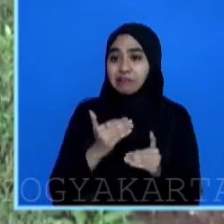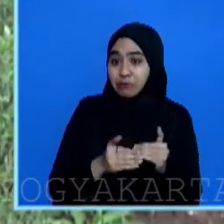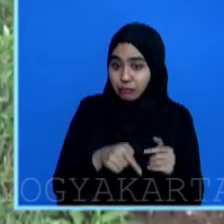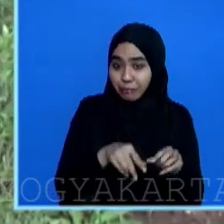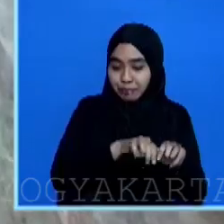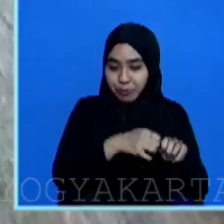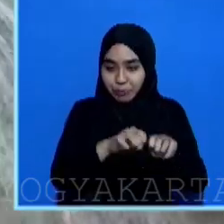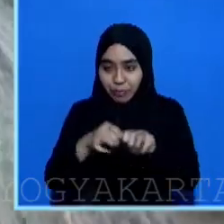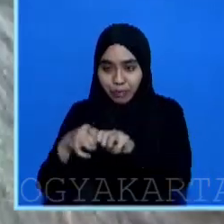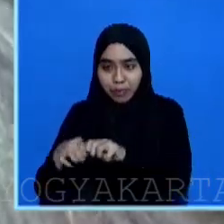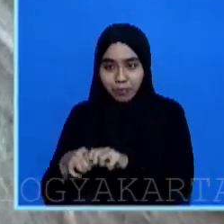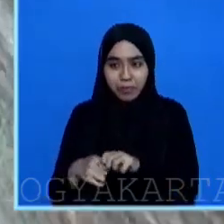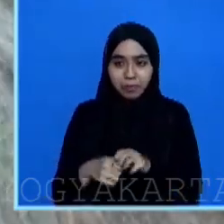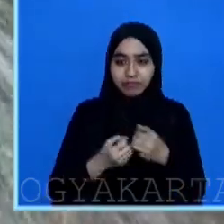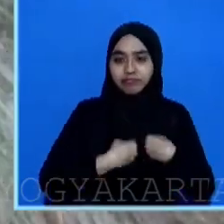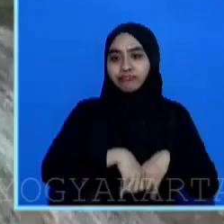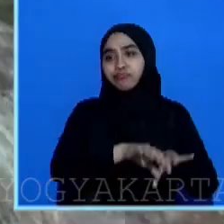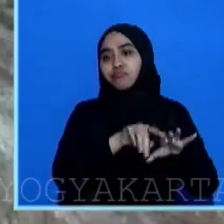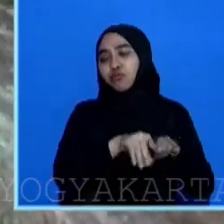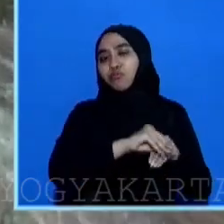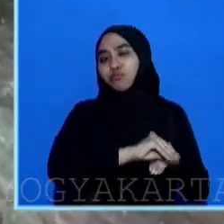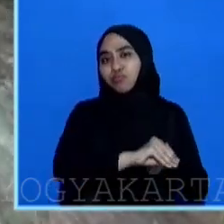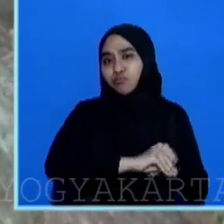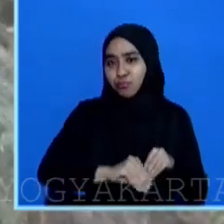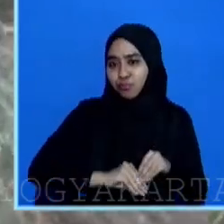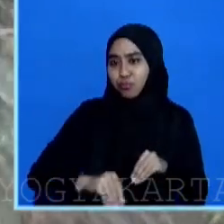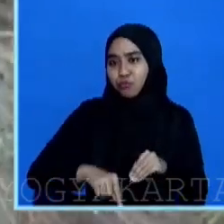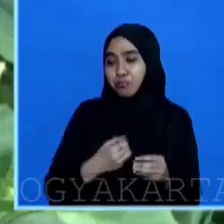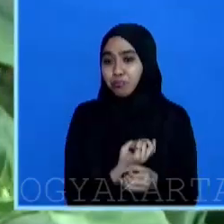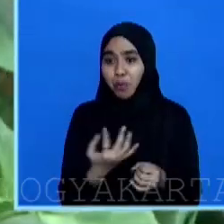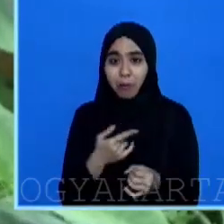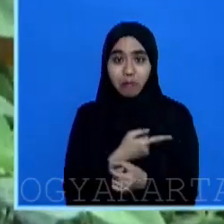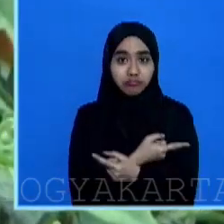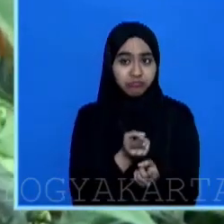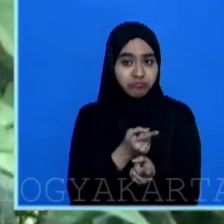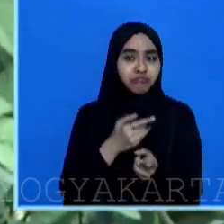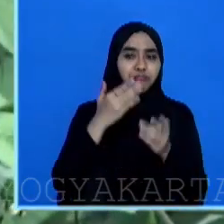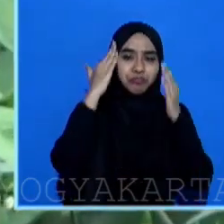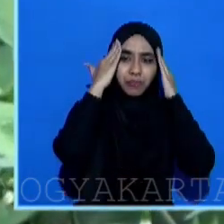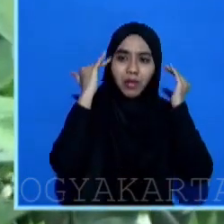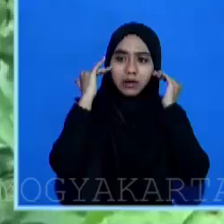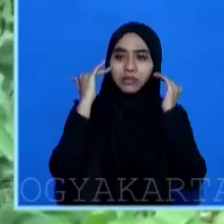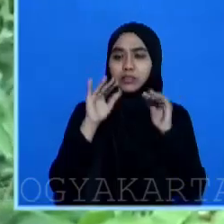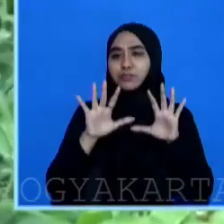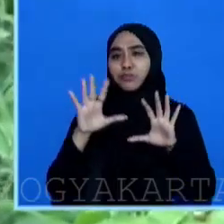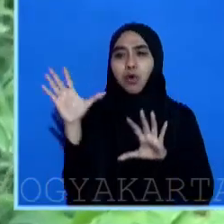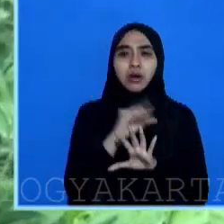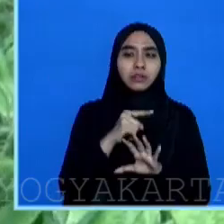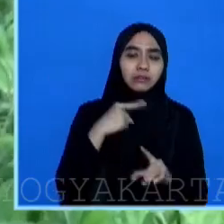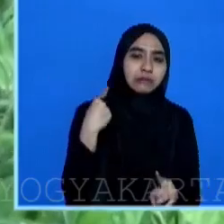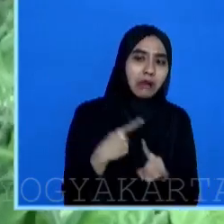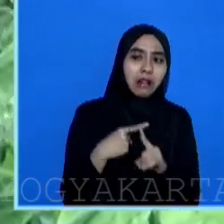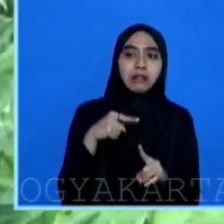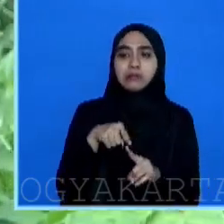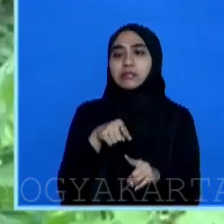kadang Tani ing laladan meniko Sami Ajeg nindakaken panen sesarengan saben sedosa dinten sepisan kangge jenis Lombok keriting